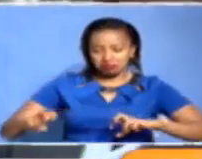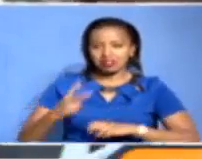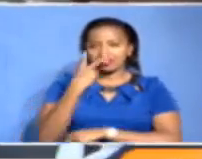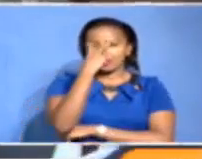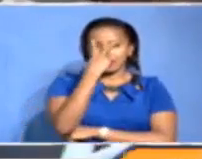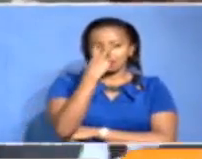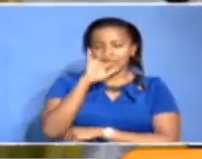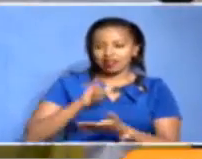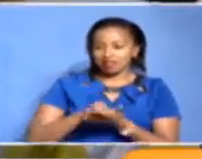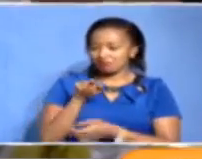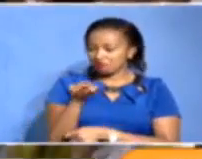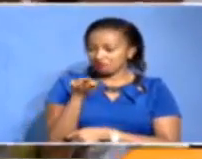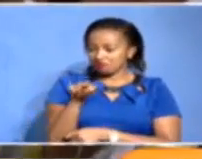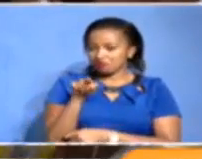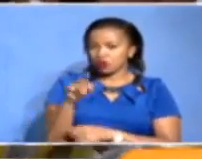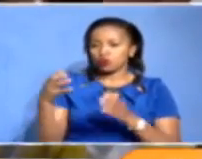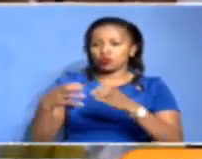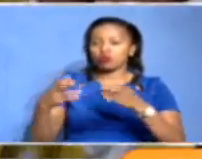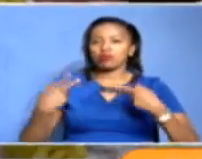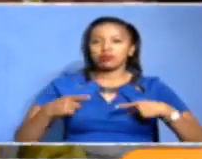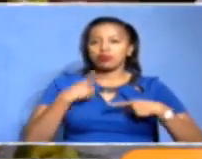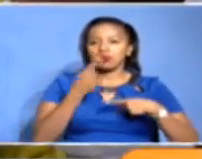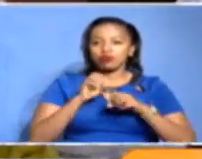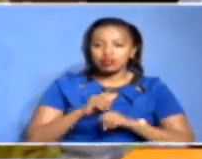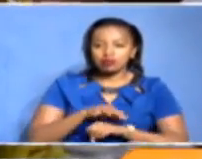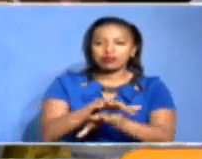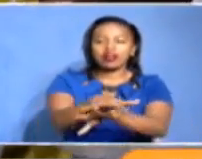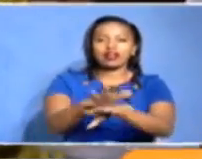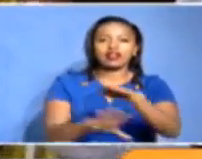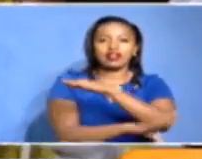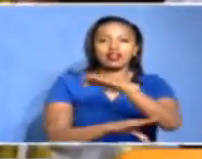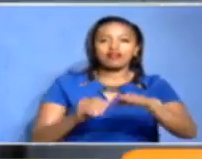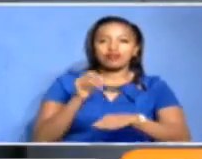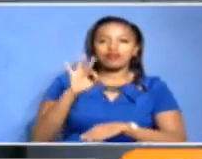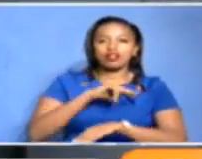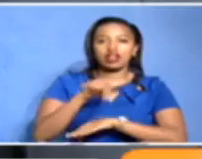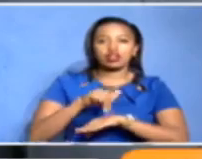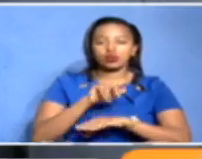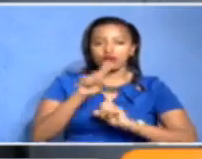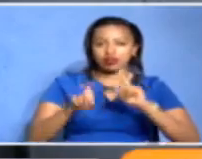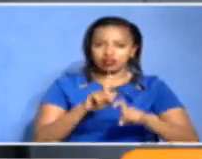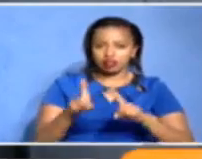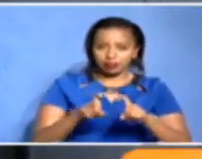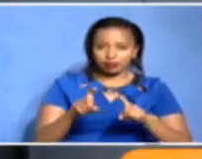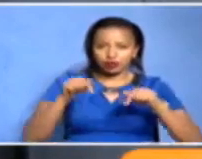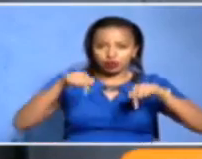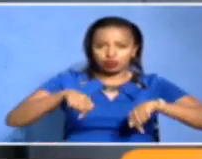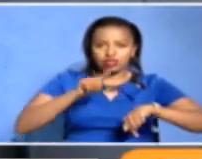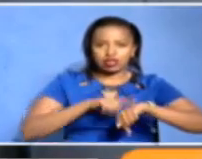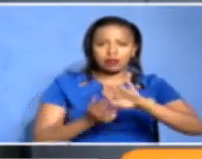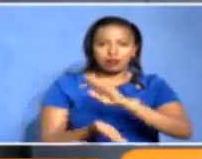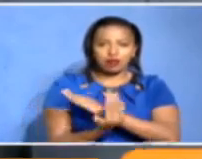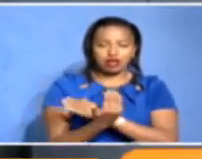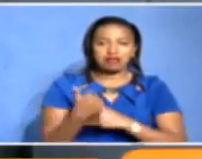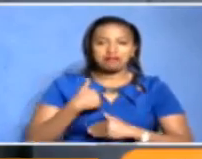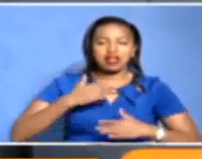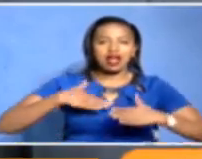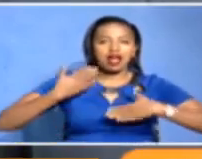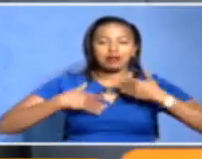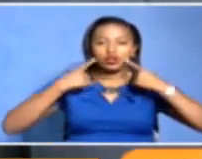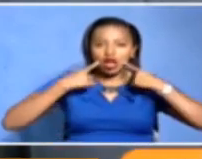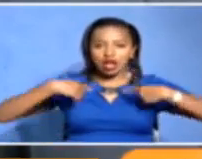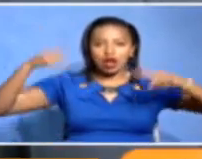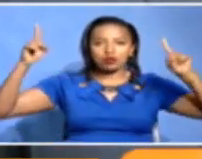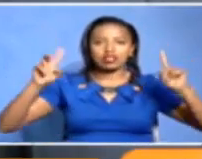kuwa baadhi ya wale ambao wameendeleza wizi ya mitihani ya kitaifa. I am this morning happy to announce that two of